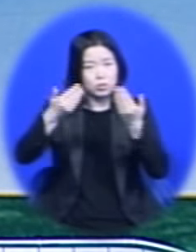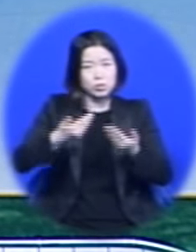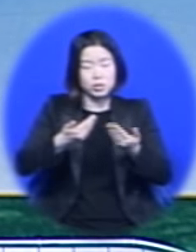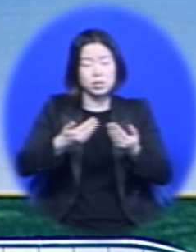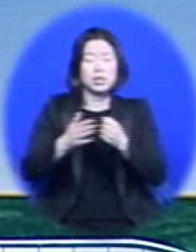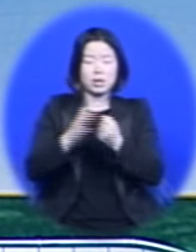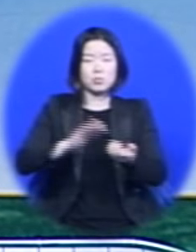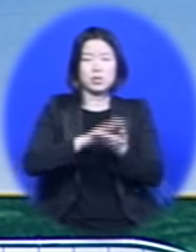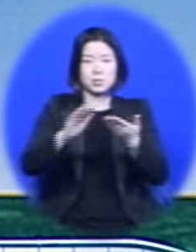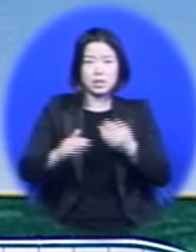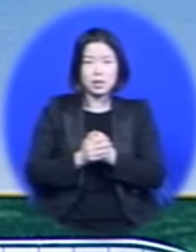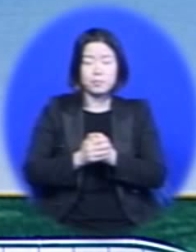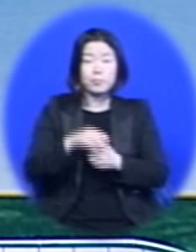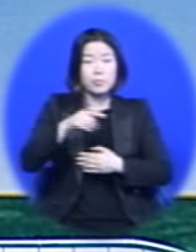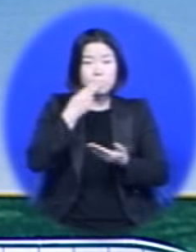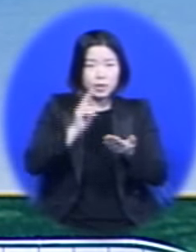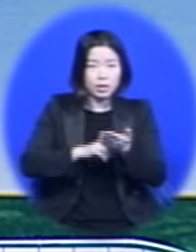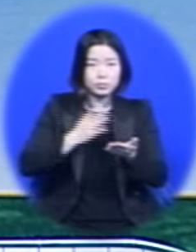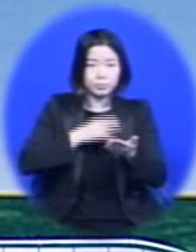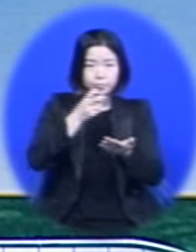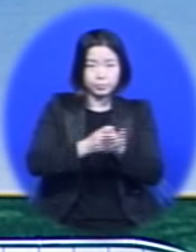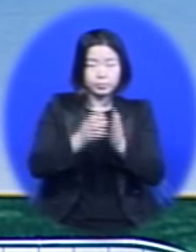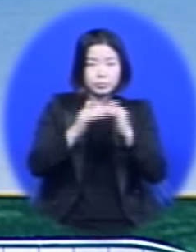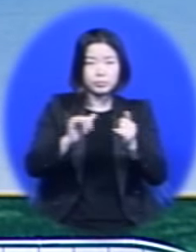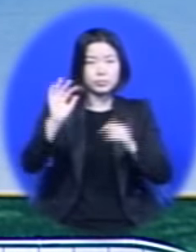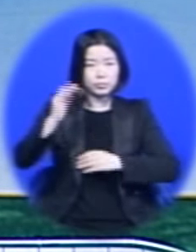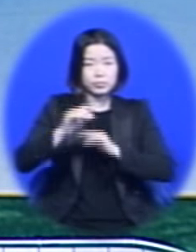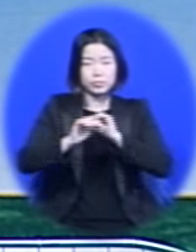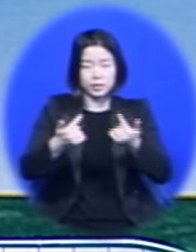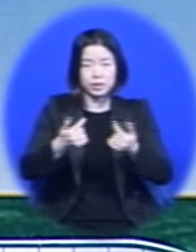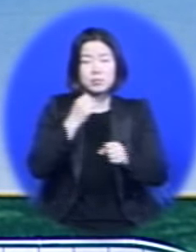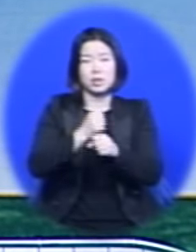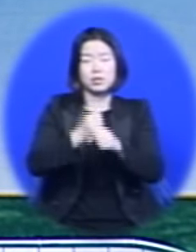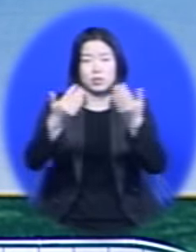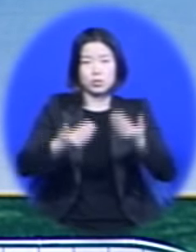때문입니다. 그 편지가 저를 바리새인이 되지 않게 해줄 것이기 때문입니다.